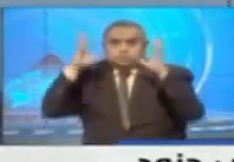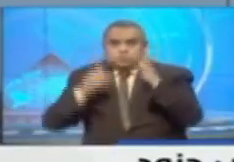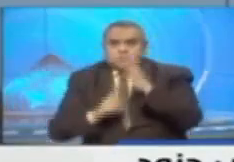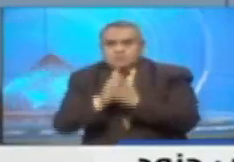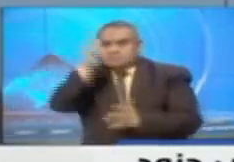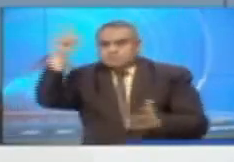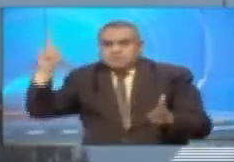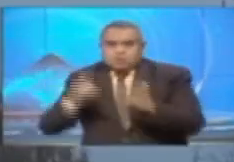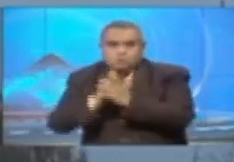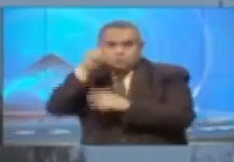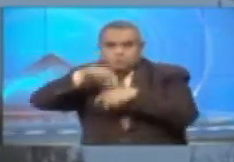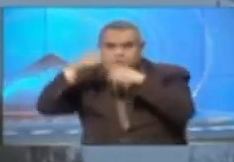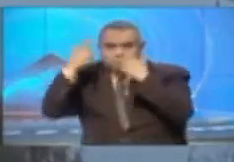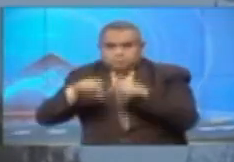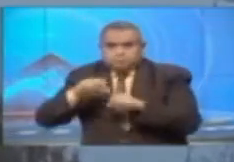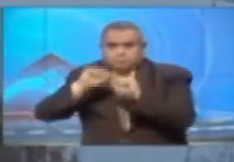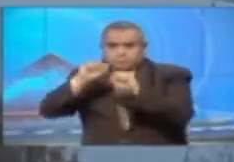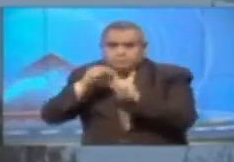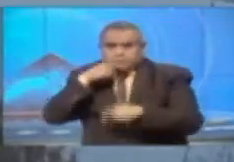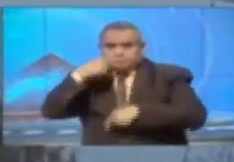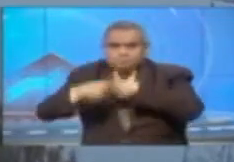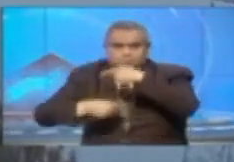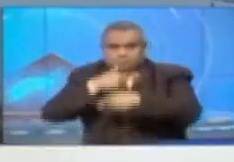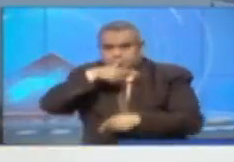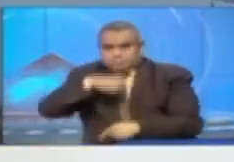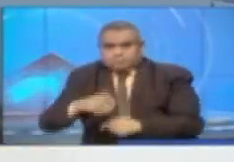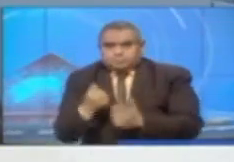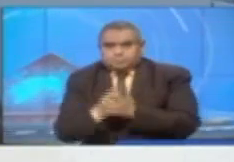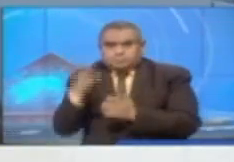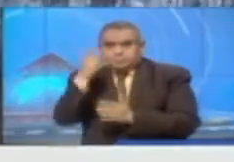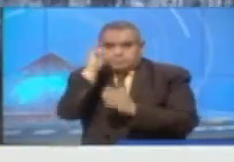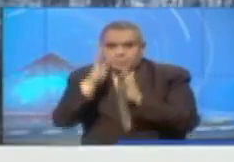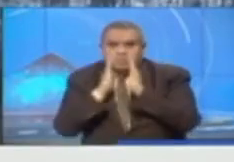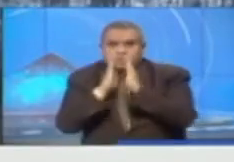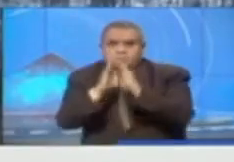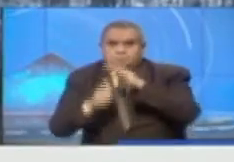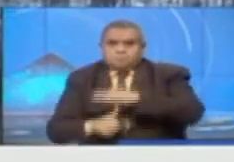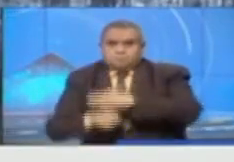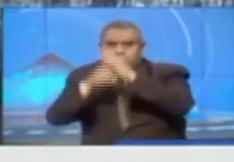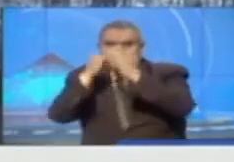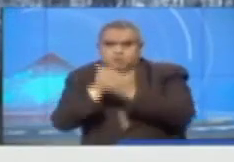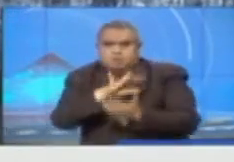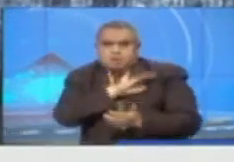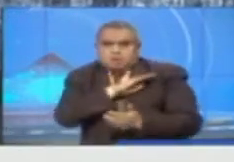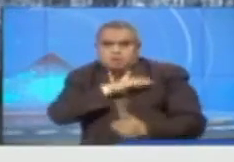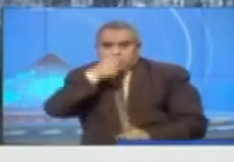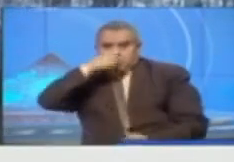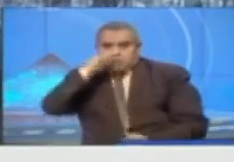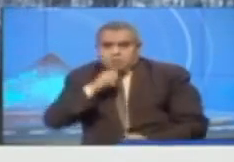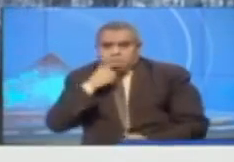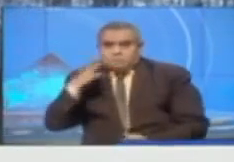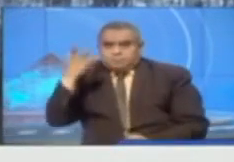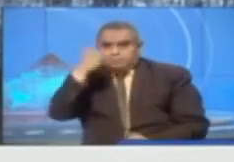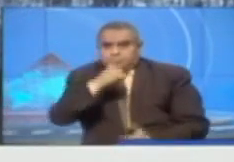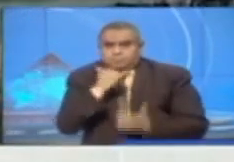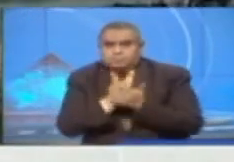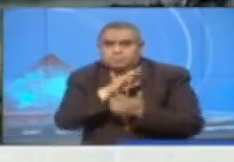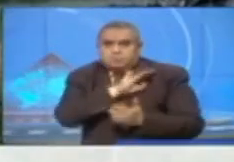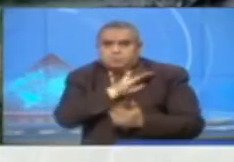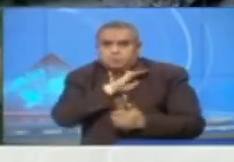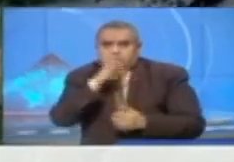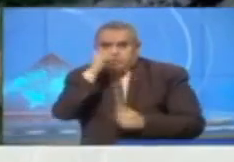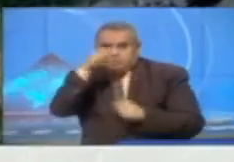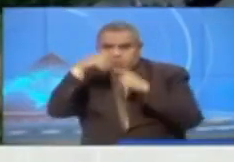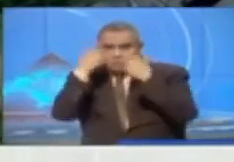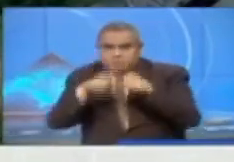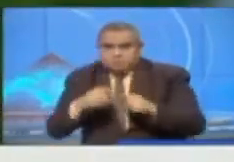صاروخيا على ضواحي الإقليم. في سياق ذاته، ذكرت هيئة الأركان العامة للقوات المسلحة الأوكرانية أن وحدات من قوات